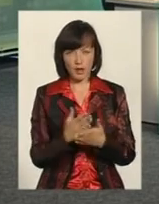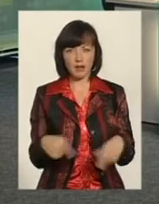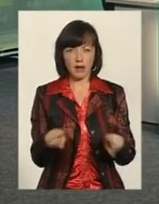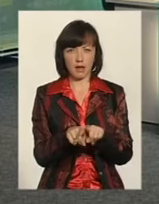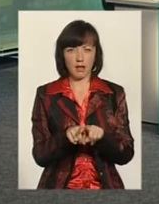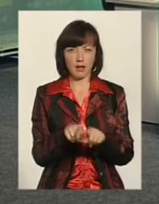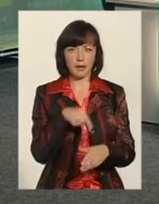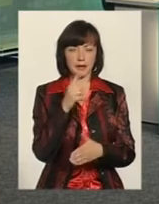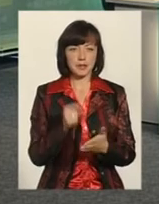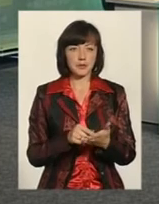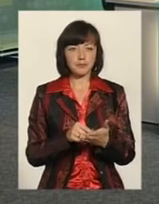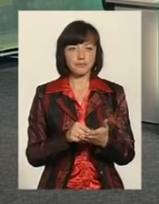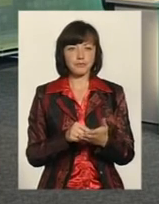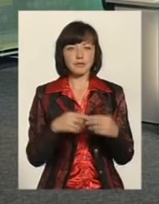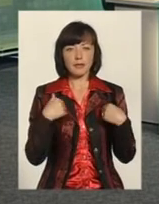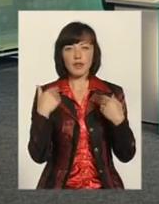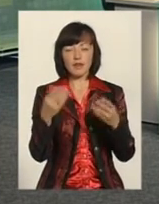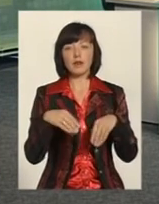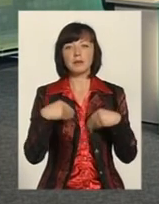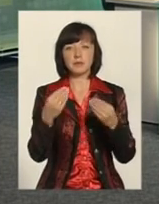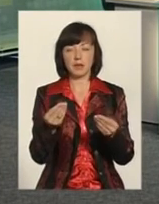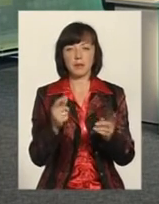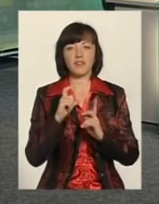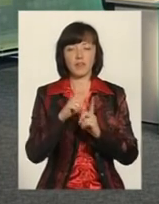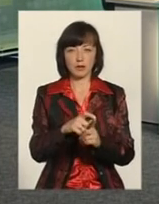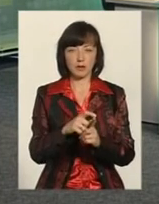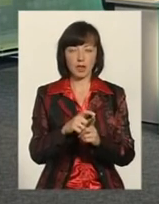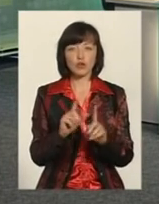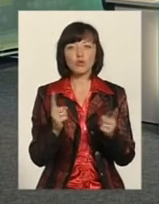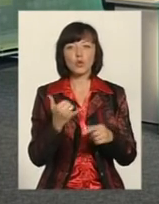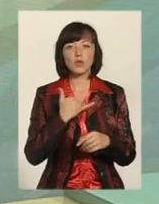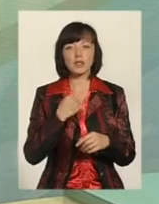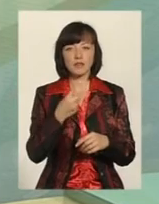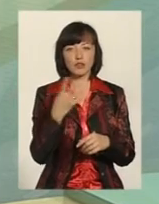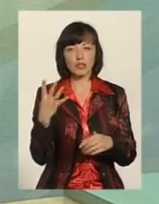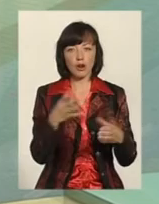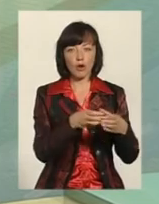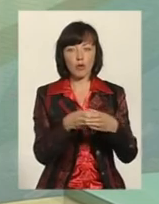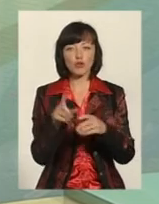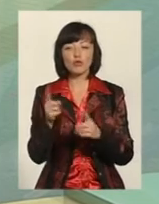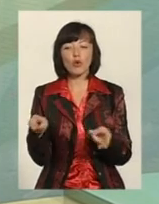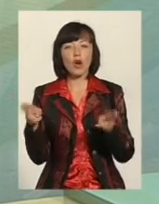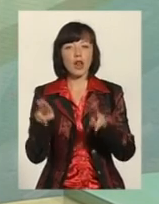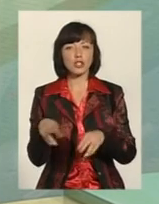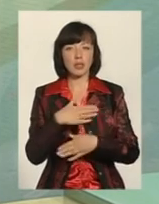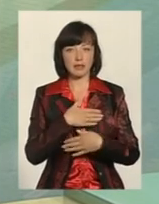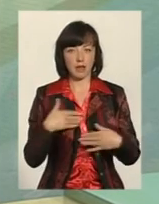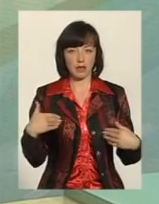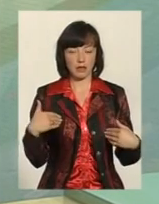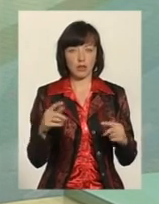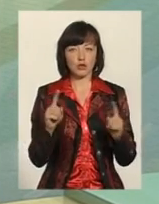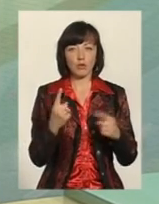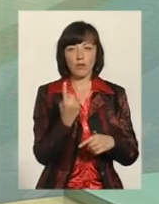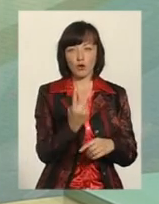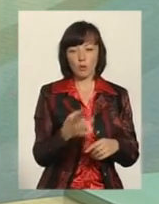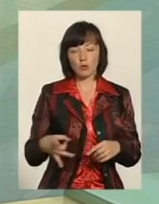маємо? От я вам задам відповідь на зустріч. А чому у нас 24 громади? Чому решта не захотіли? Чому в